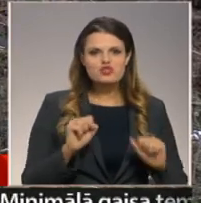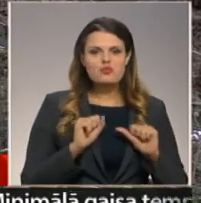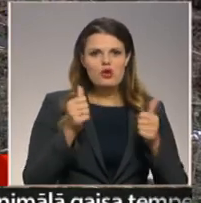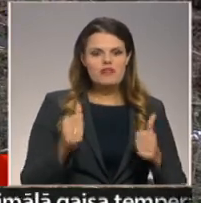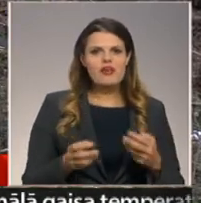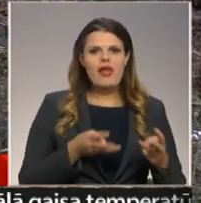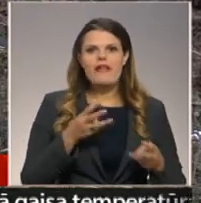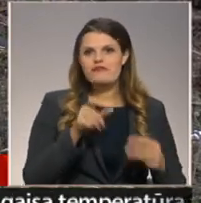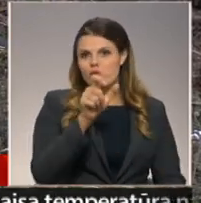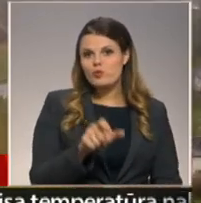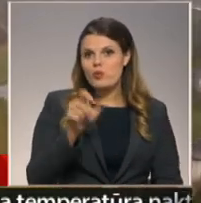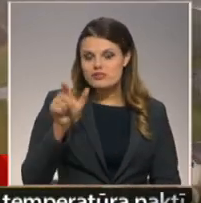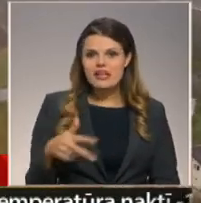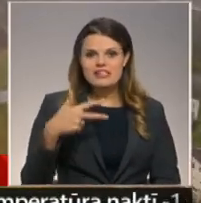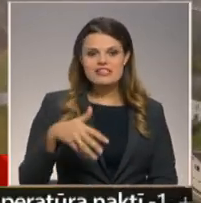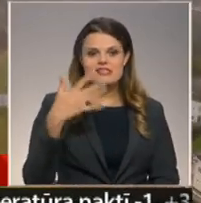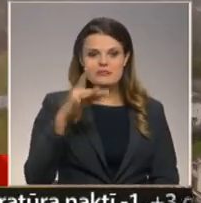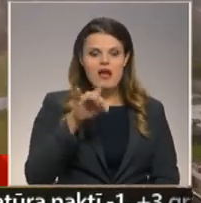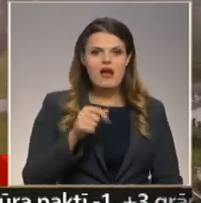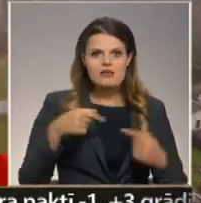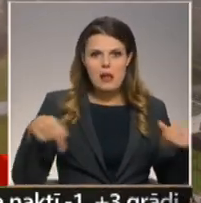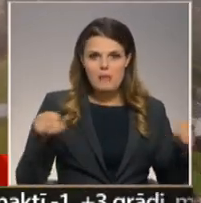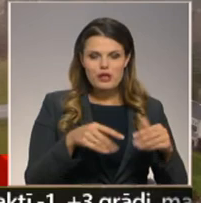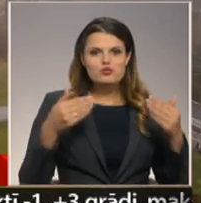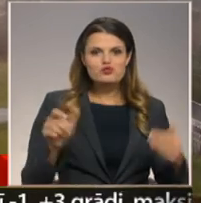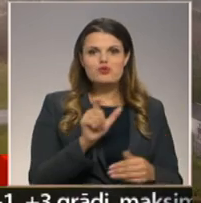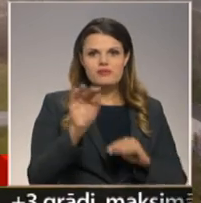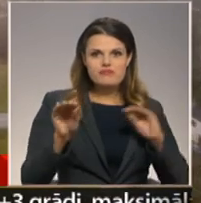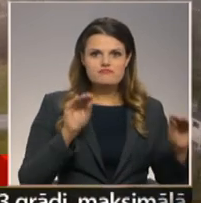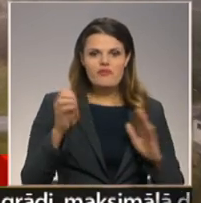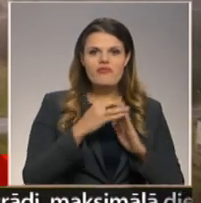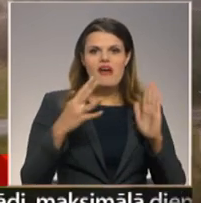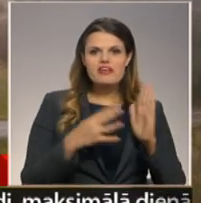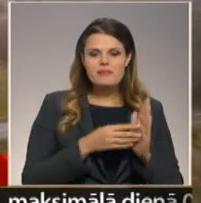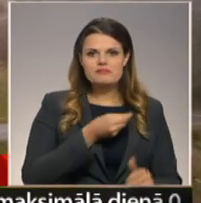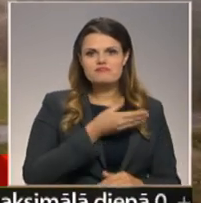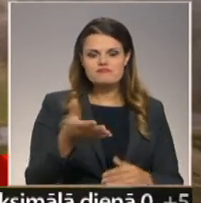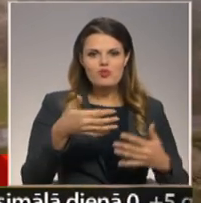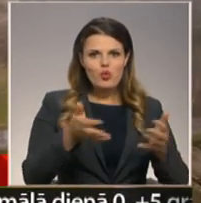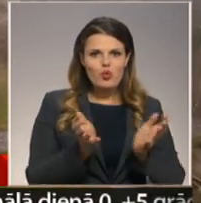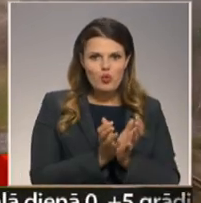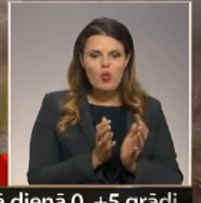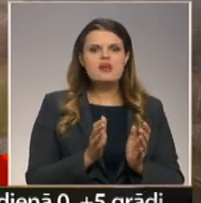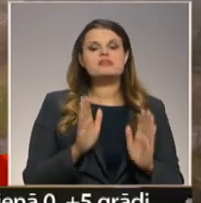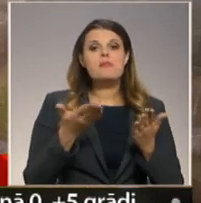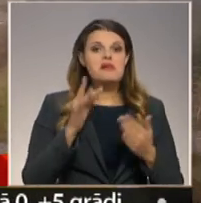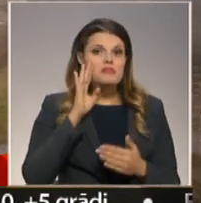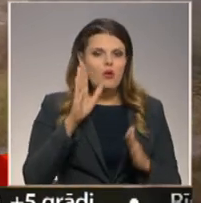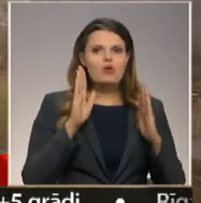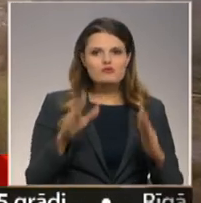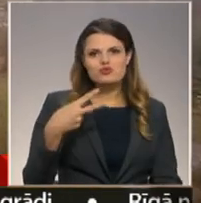veida entuziasti. 35 hektāru platībā šobrīd ir izvietoti 19 disku golfa grozi, bet nākotnē tie